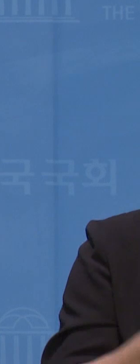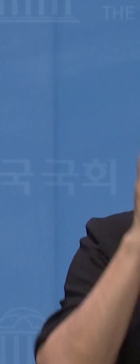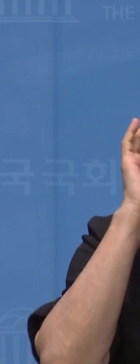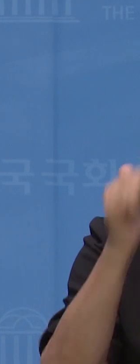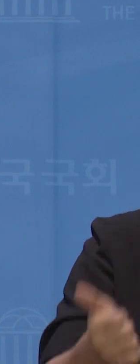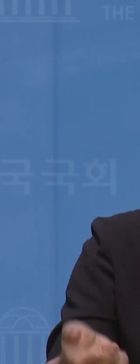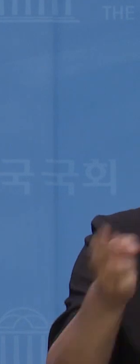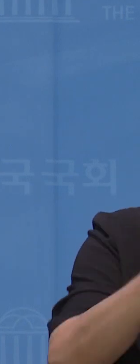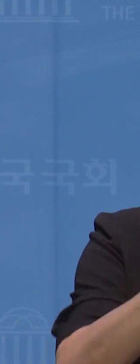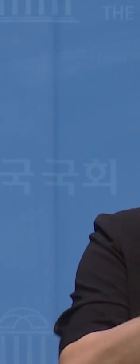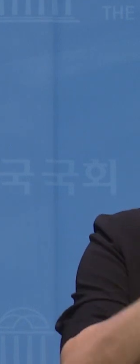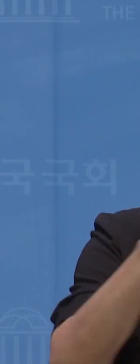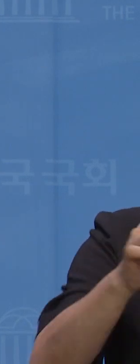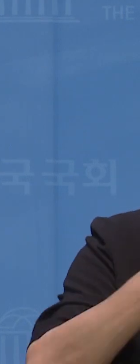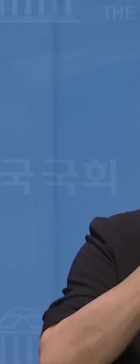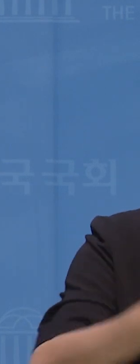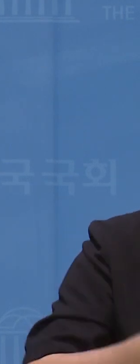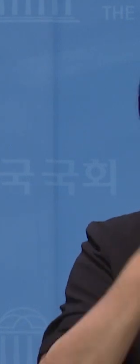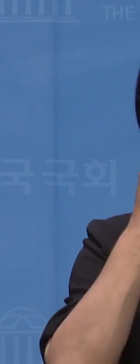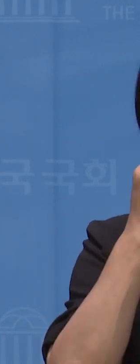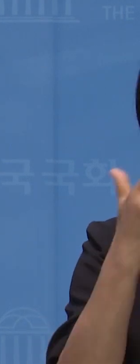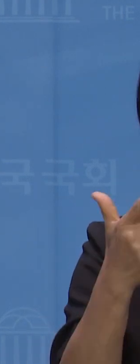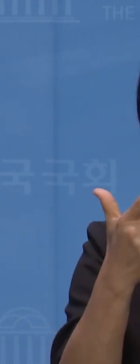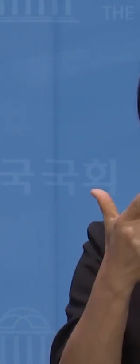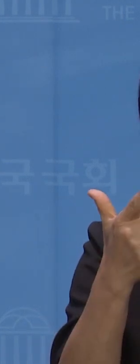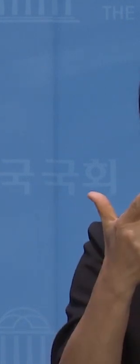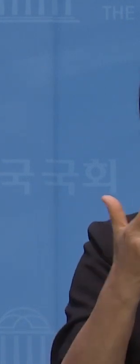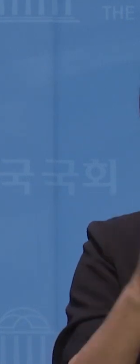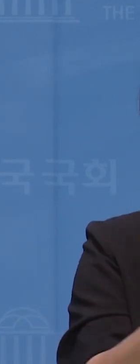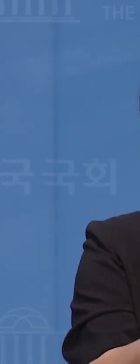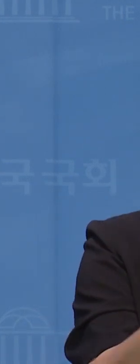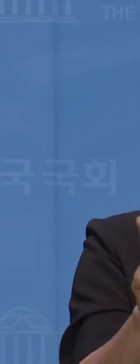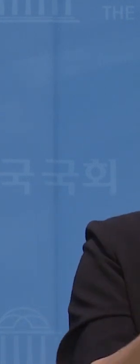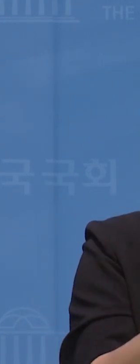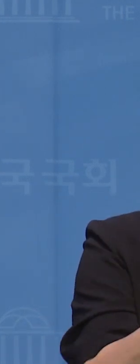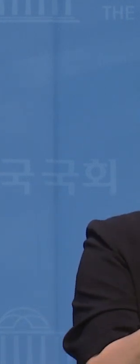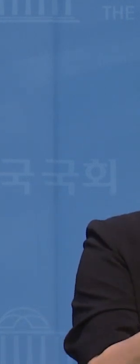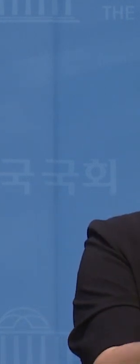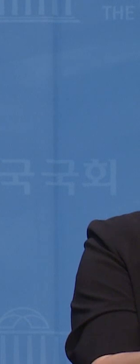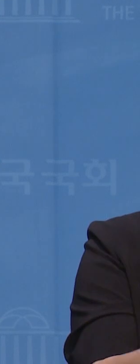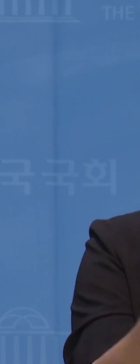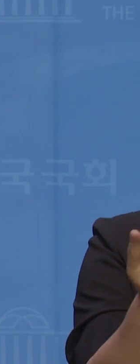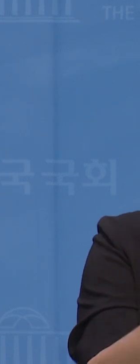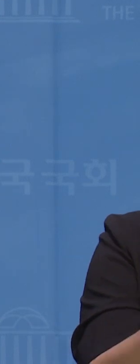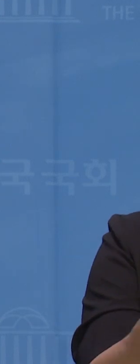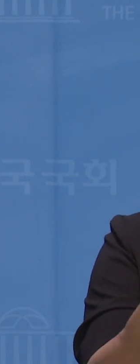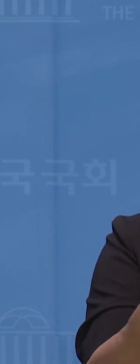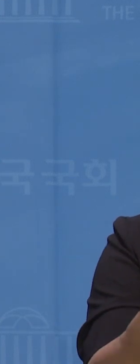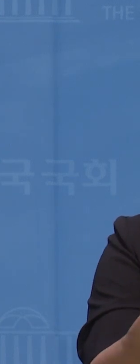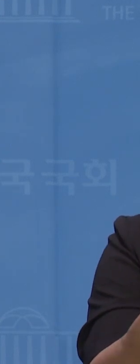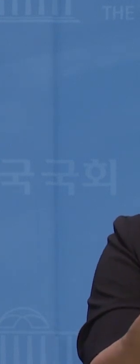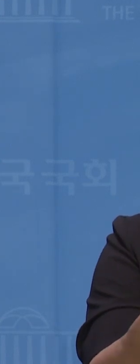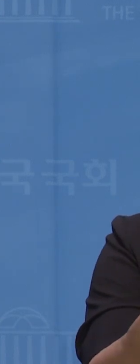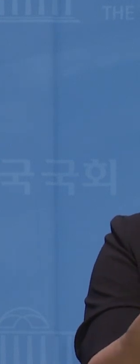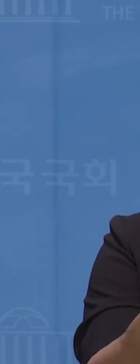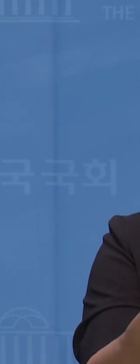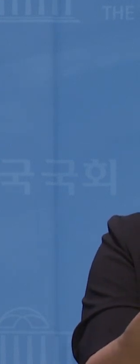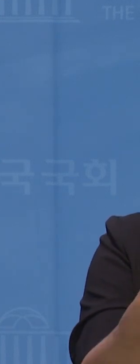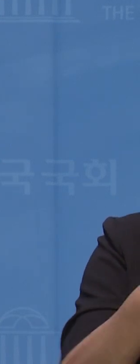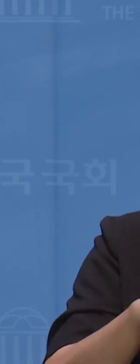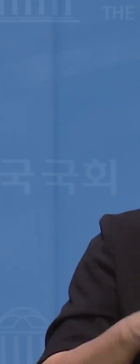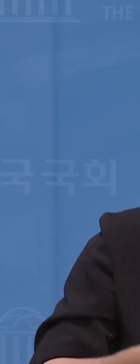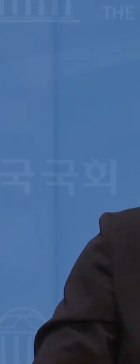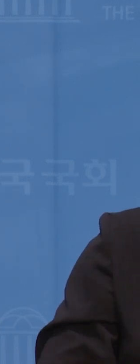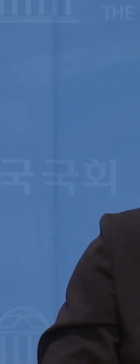대통령은 취임 이후 1년 반 동안 제1야당 대표와의 만남을 거부하는 뒤끝과